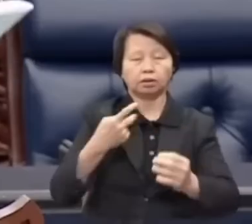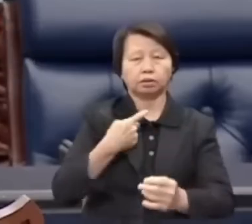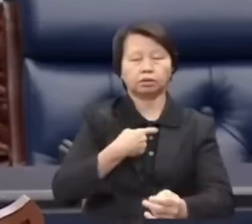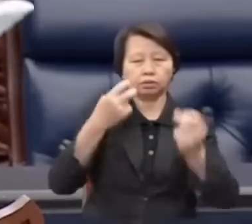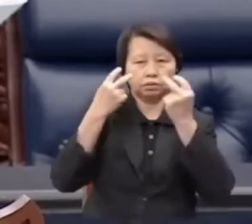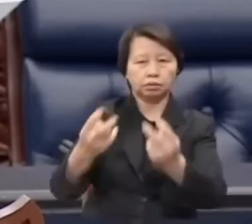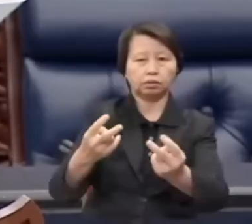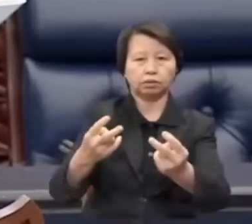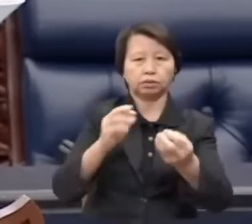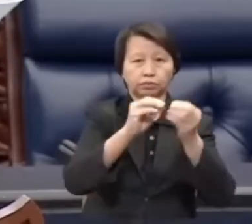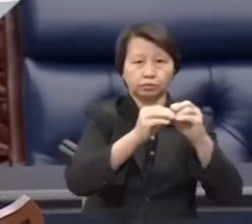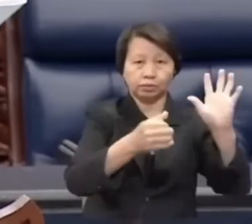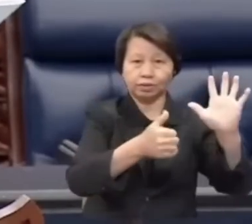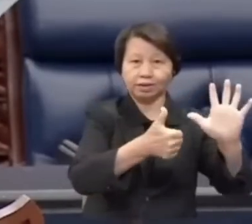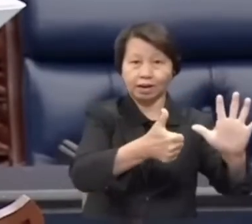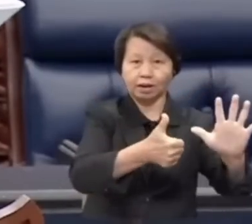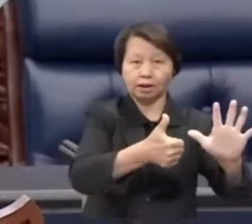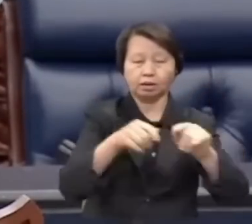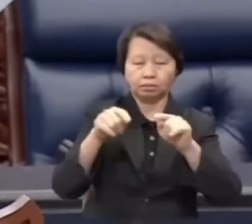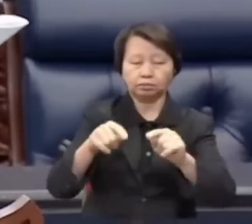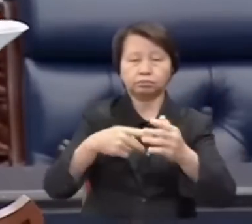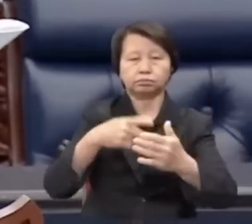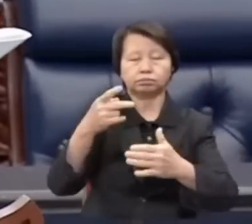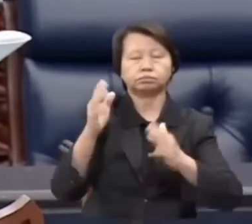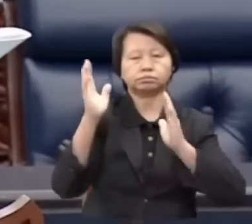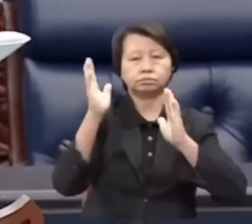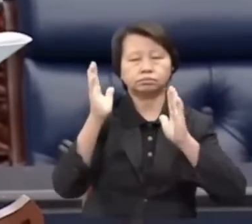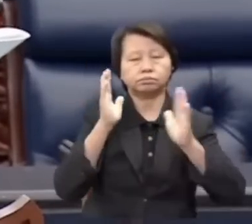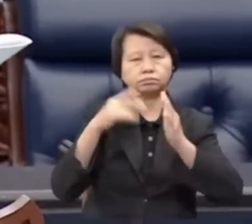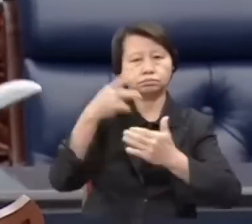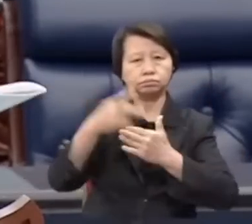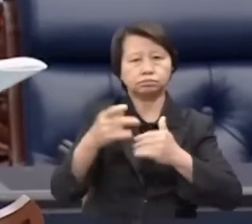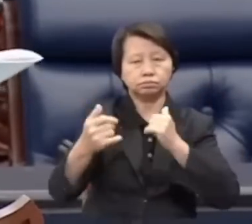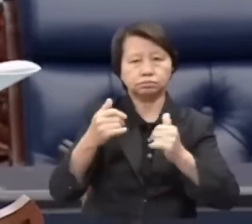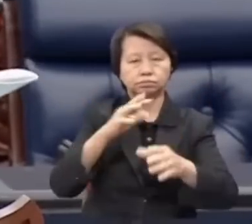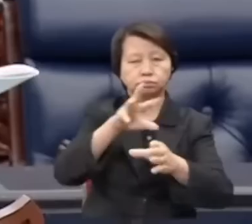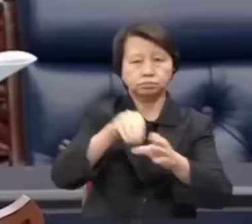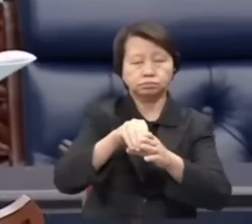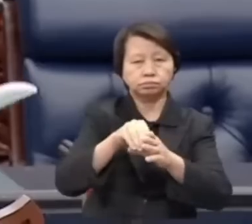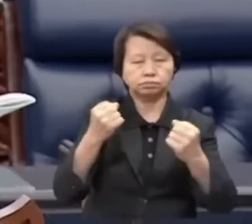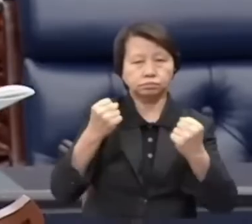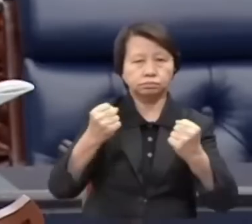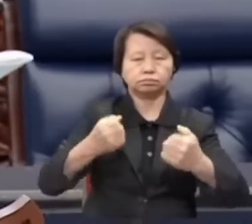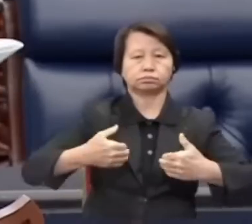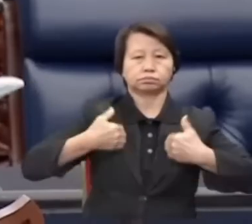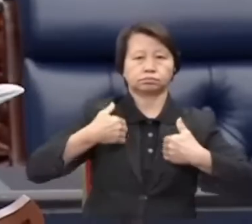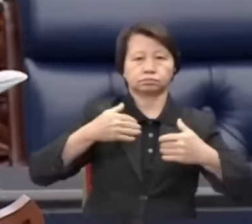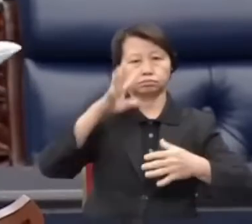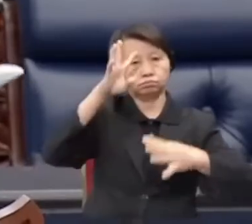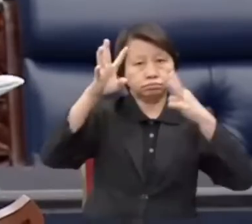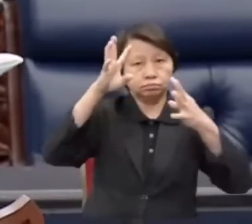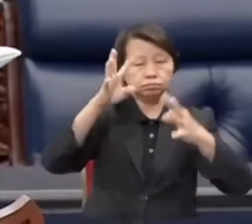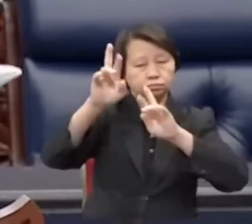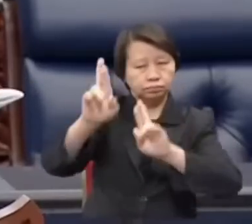pada para enam yang mana Ini merangkumnya aspek kemampuan kesejahteraan daya